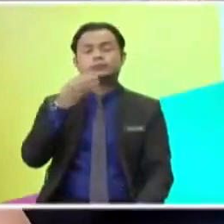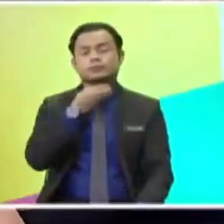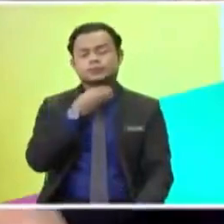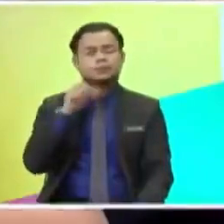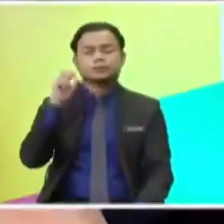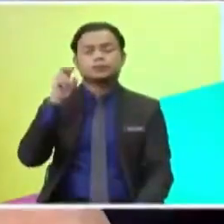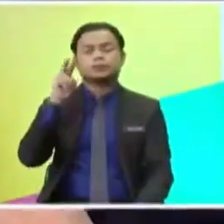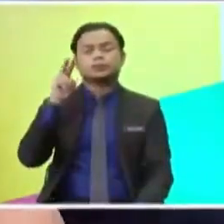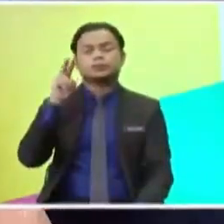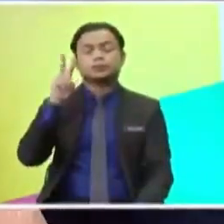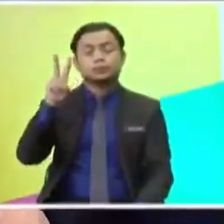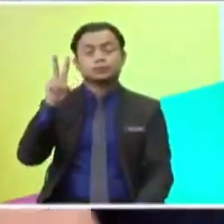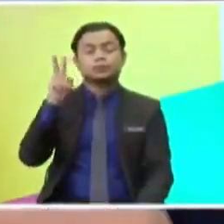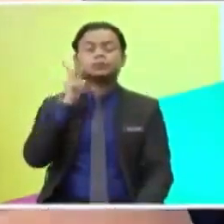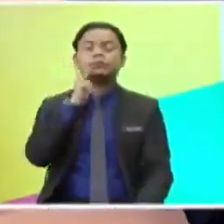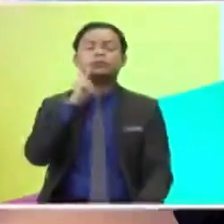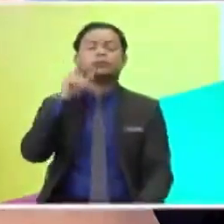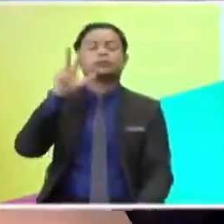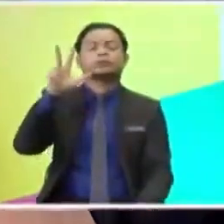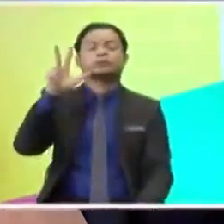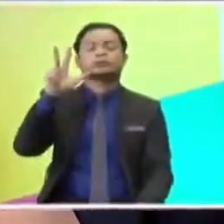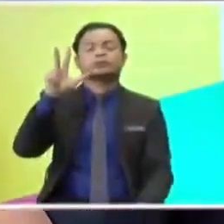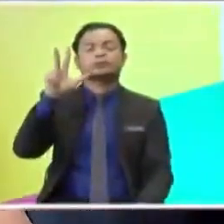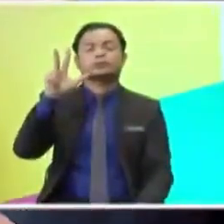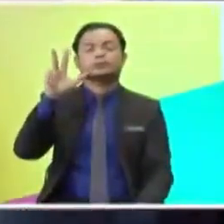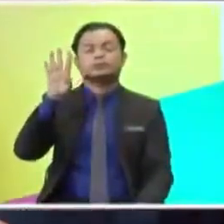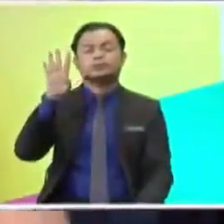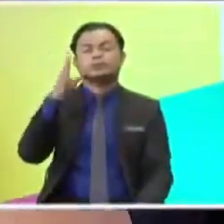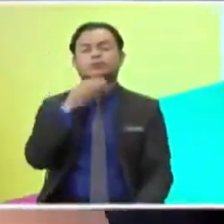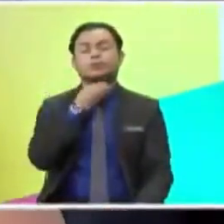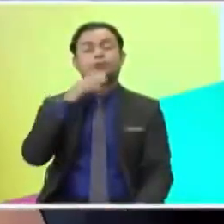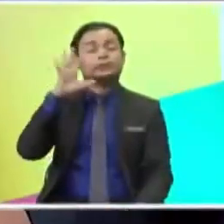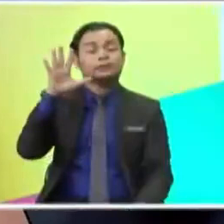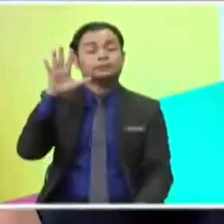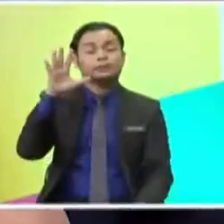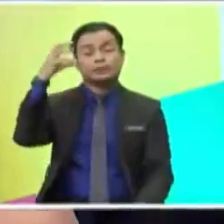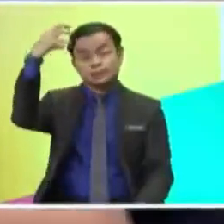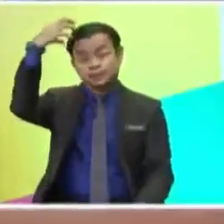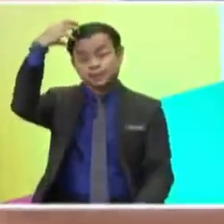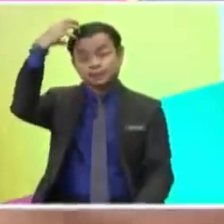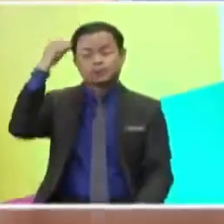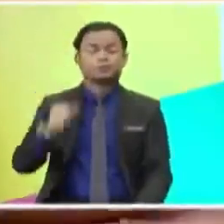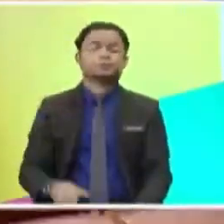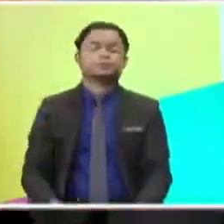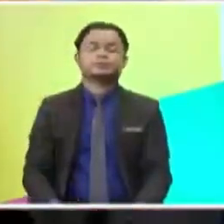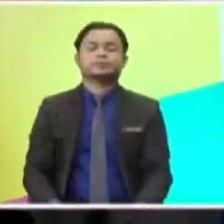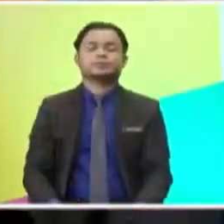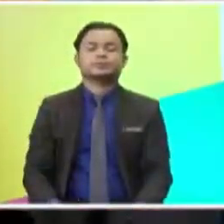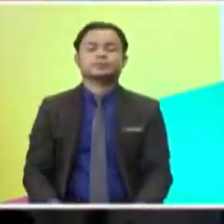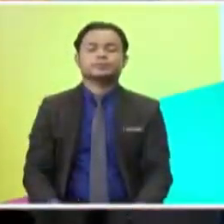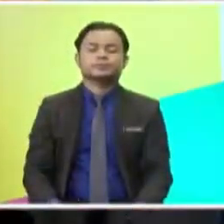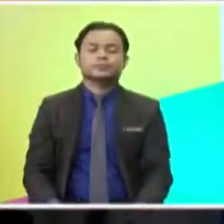nombor 2 Kedah, nombor 4 Perak. Okey. Nombor 5 Selangor. Jadi kita akan berikan kod.